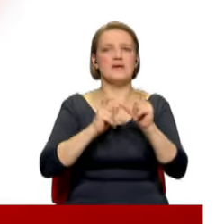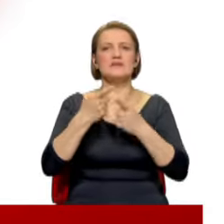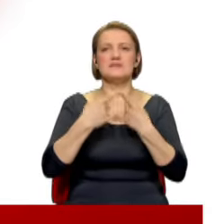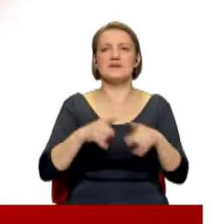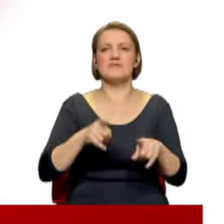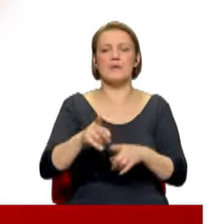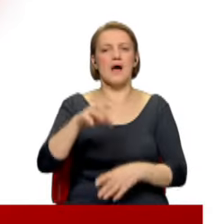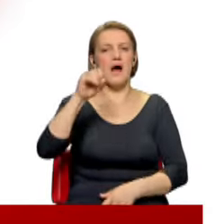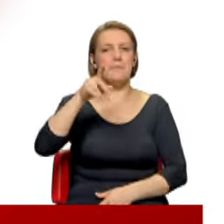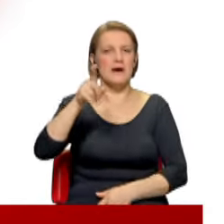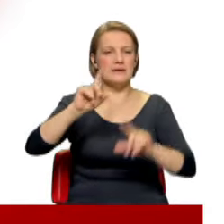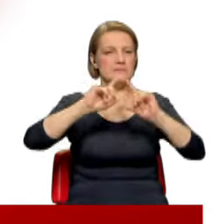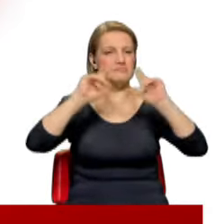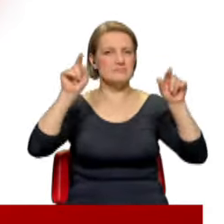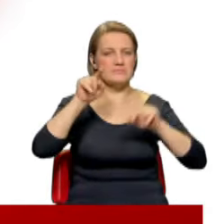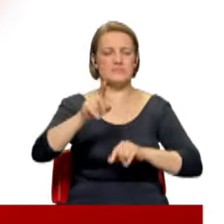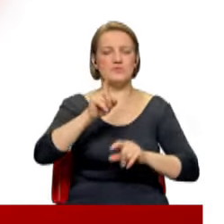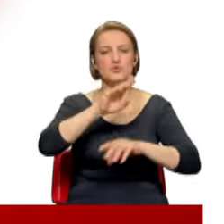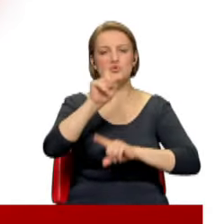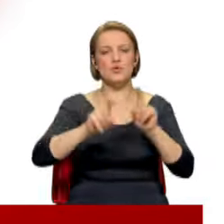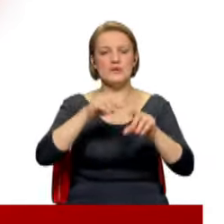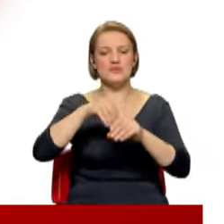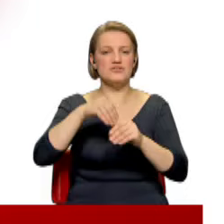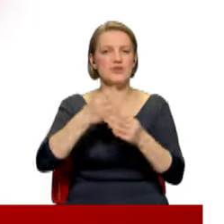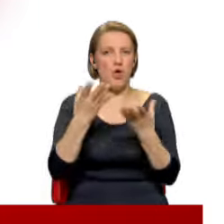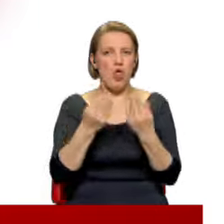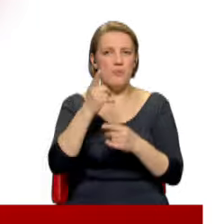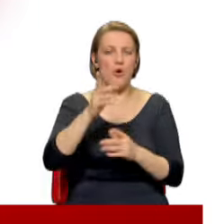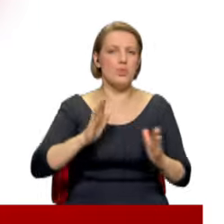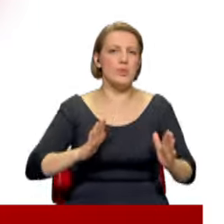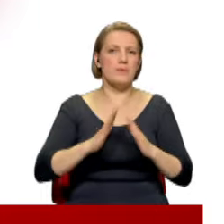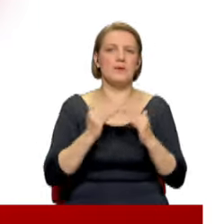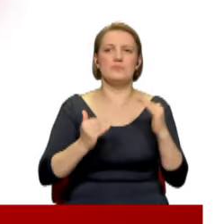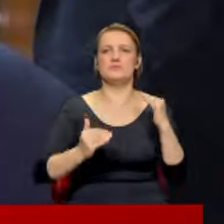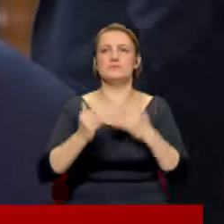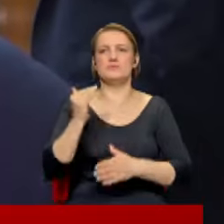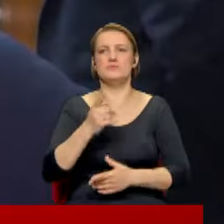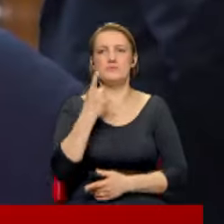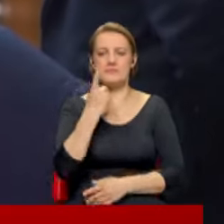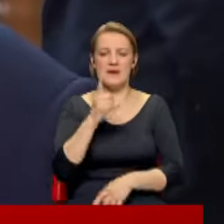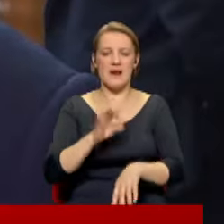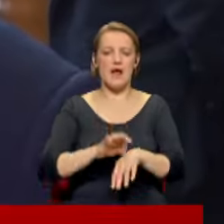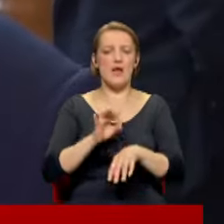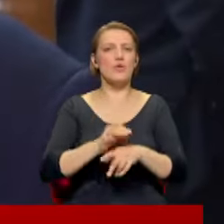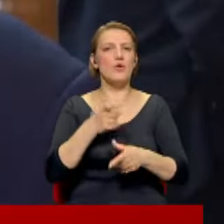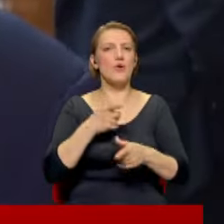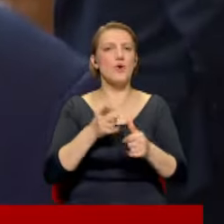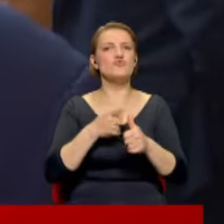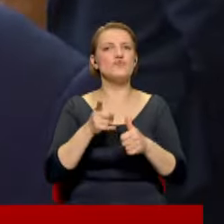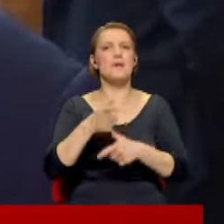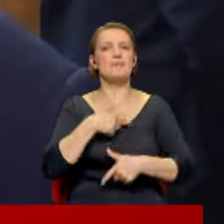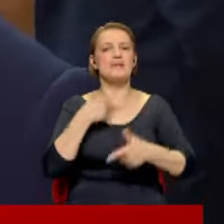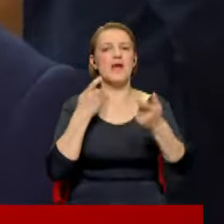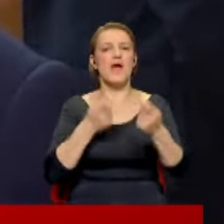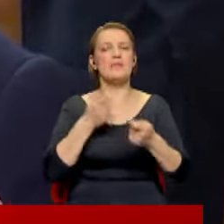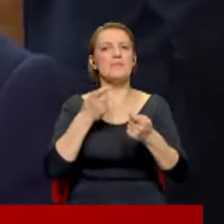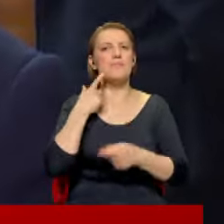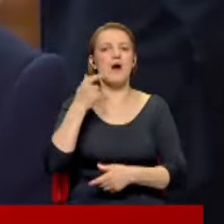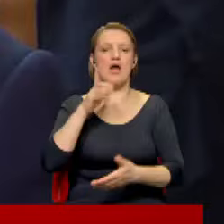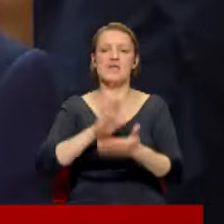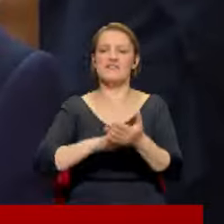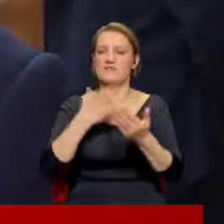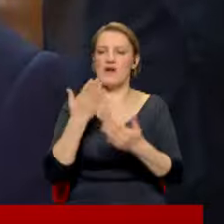sınavında AK Parti sloganının soru içinde yer alması o tepkileri artırdı. Bir an önce Milli Eğitim Bakanlığı istifa